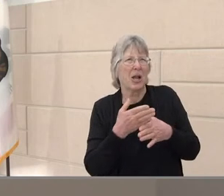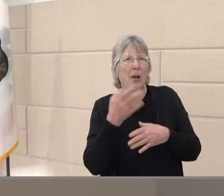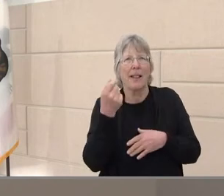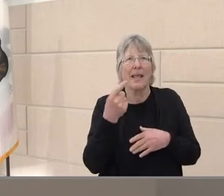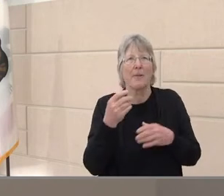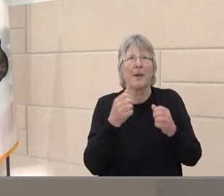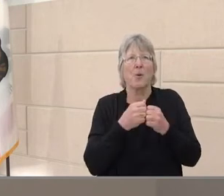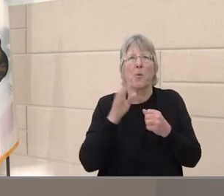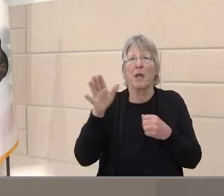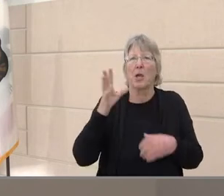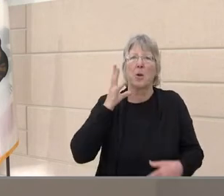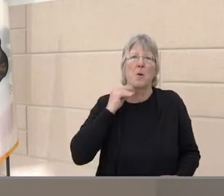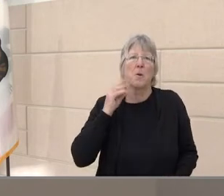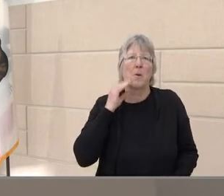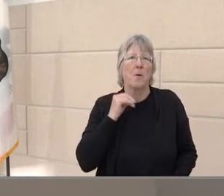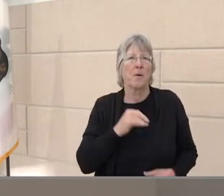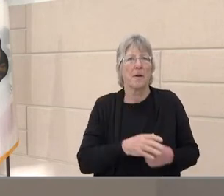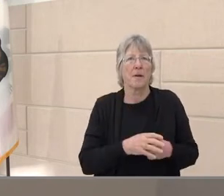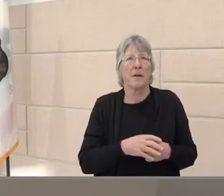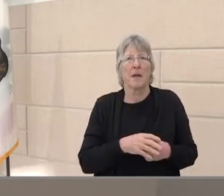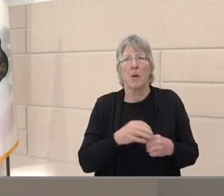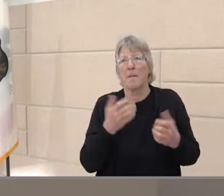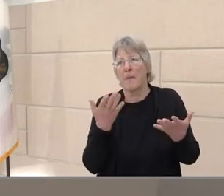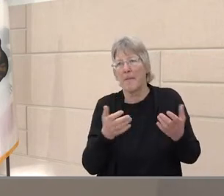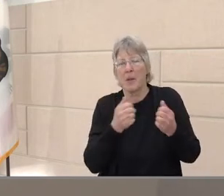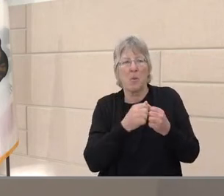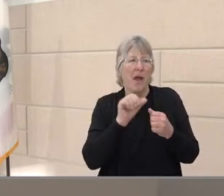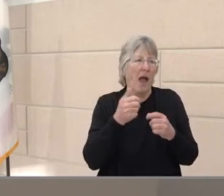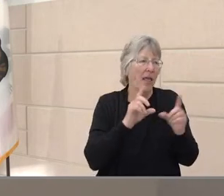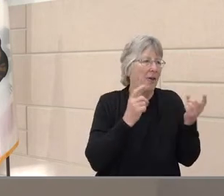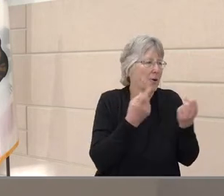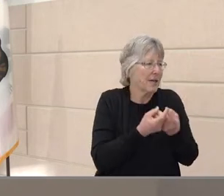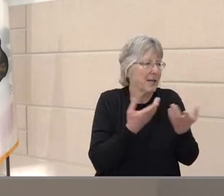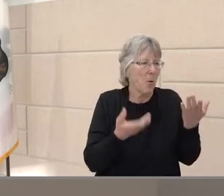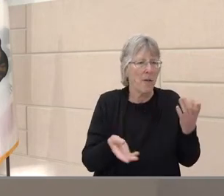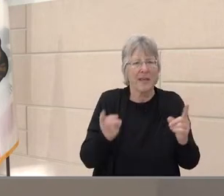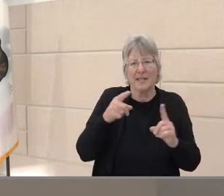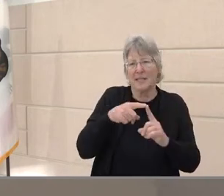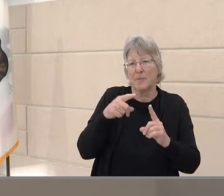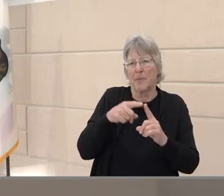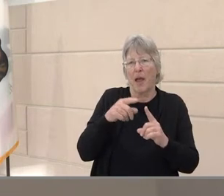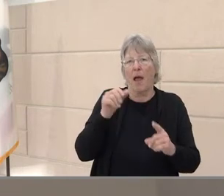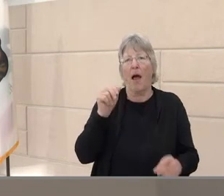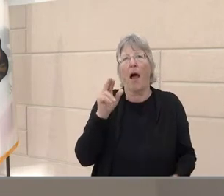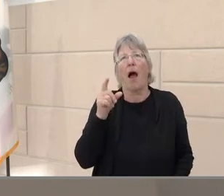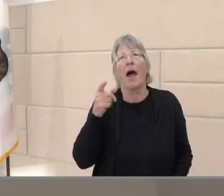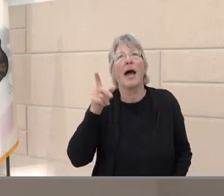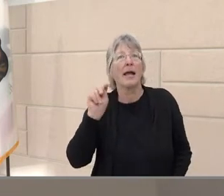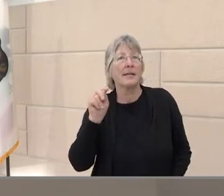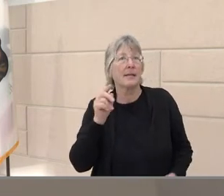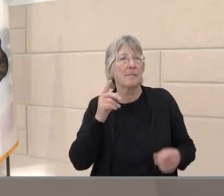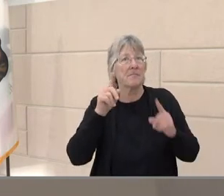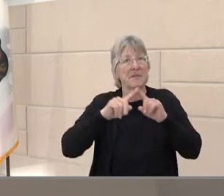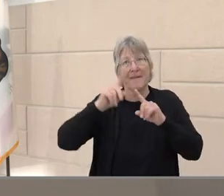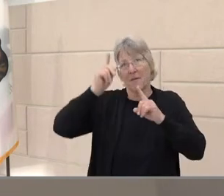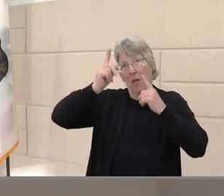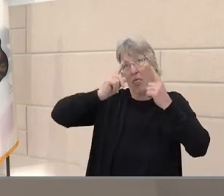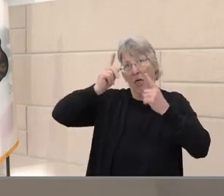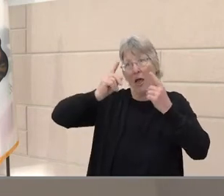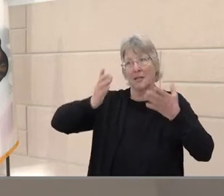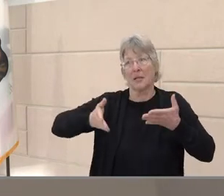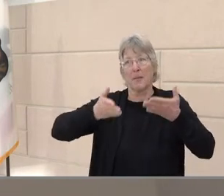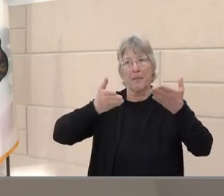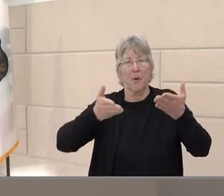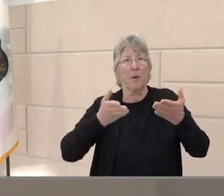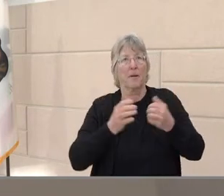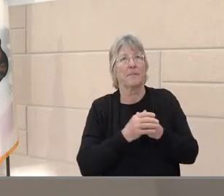ដូច្នេះសូមឲ្យអ្នកស្រីអលីសលើកបង្ហាញបន្តិចមើលថាបទពិសោធន៍របស់គាត់ដែលធ្លាប់ឆ្លងកាត់ជាមួយក្រសួងអប់រំ